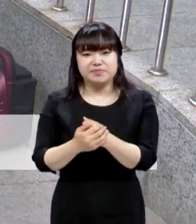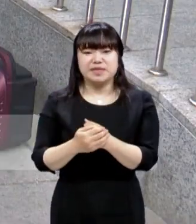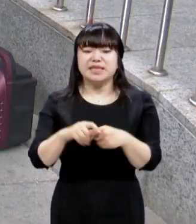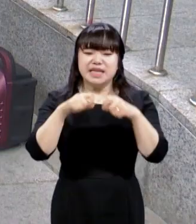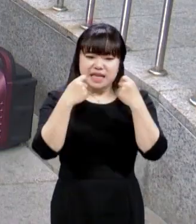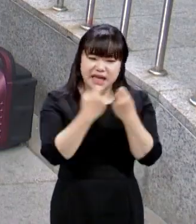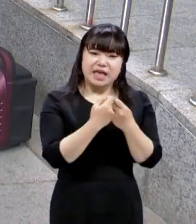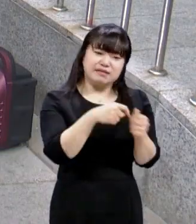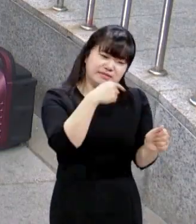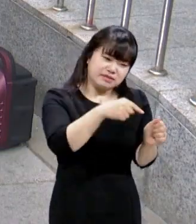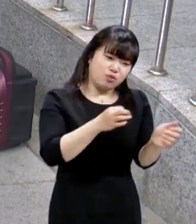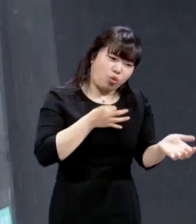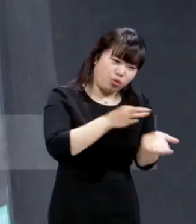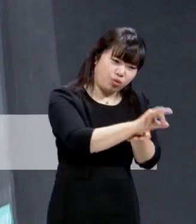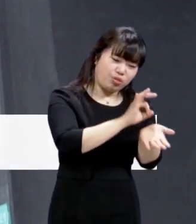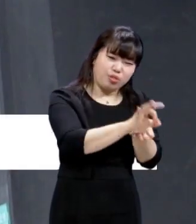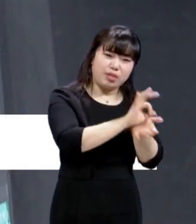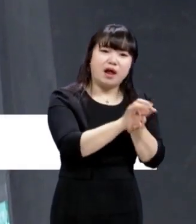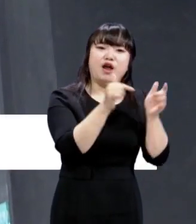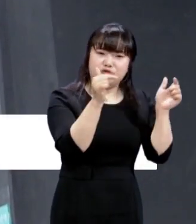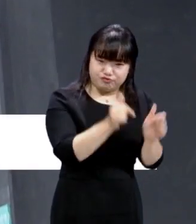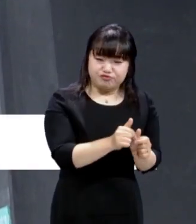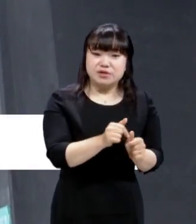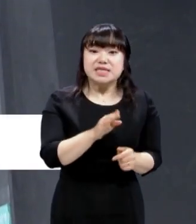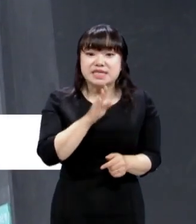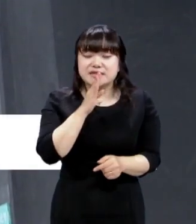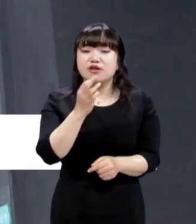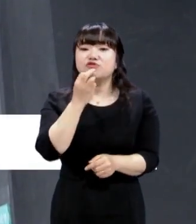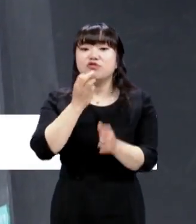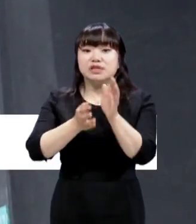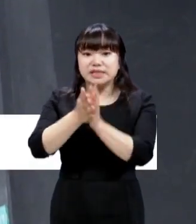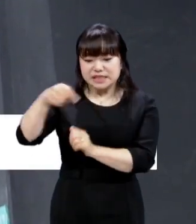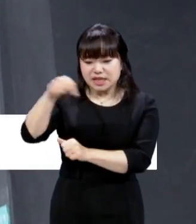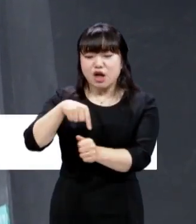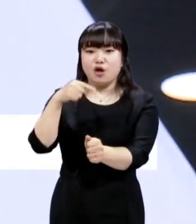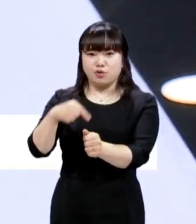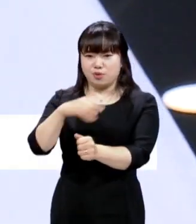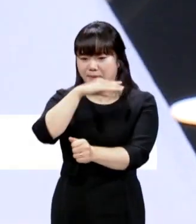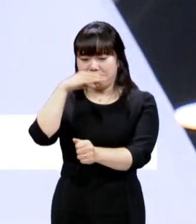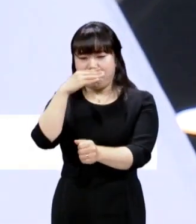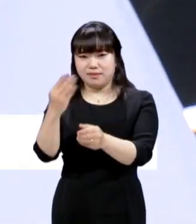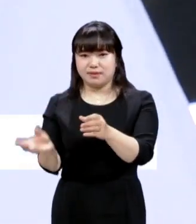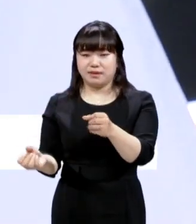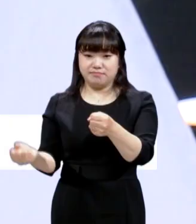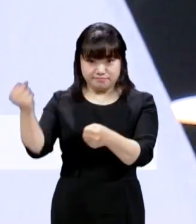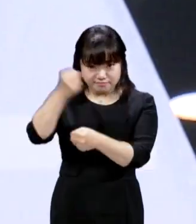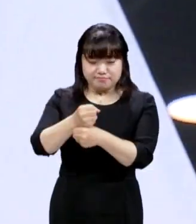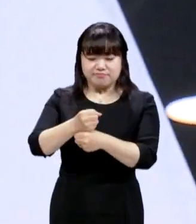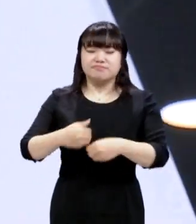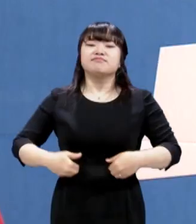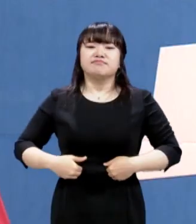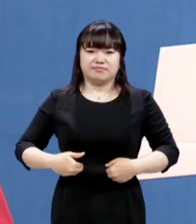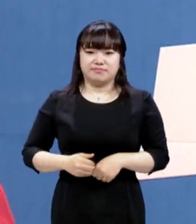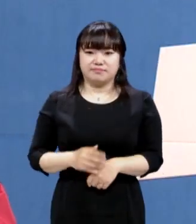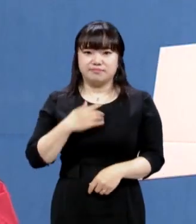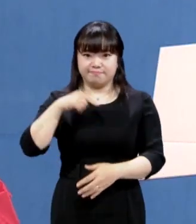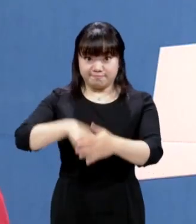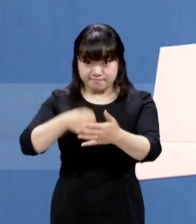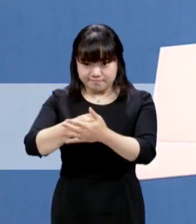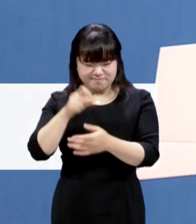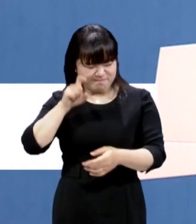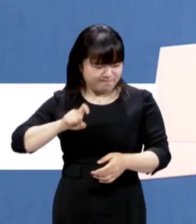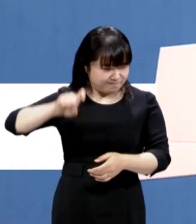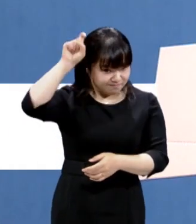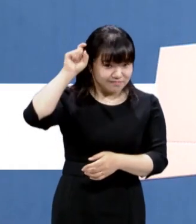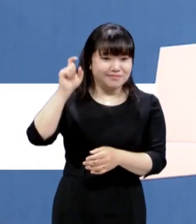줄이고 양질의 교육을 실현해 무너진 설 교육을 바로 잡겠다 는 각오로 삭발을 진행했습니다 부모님들이